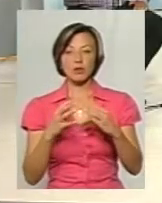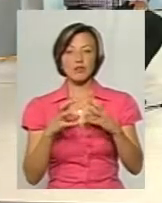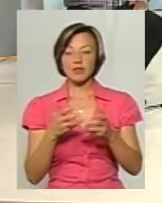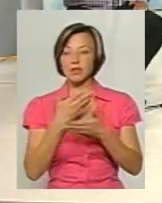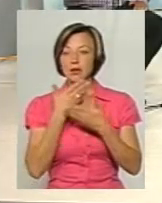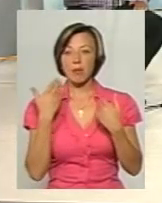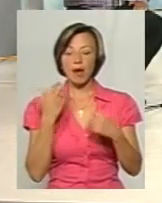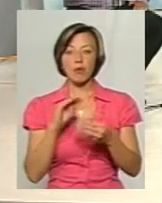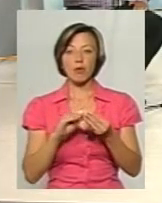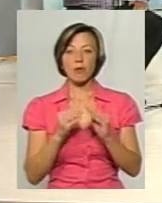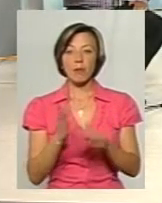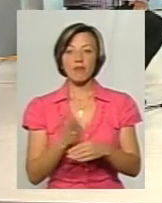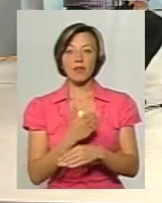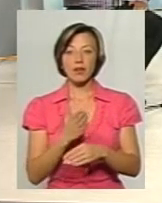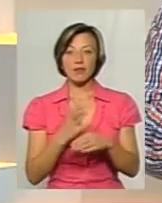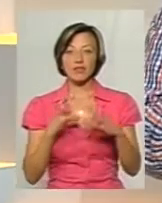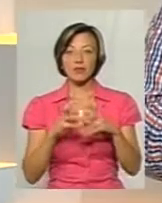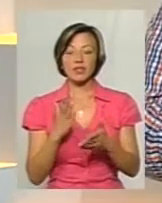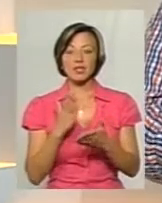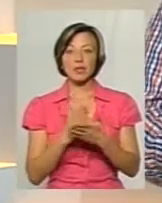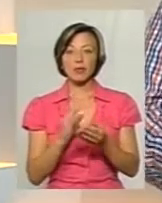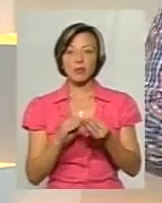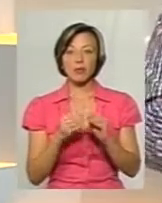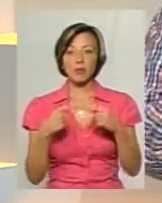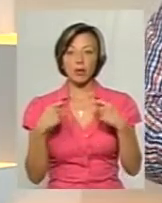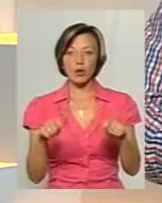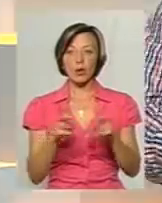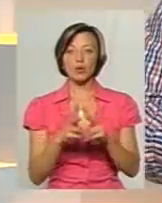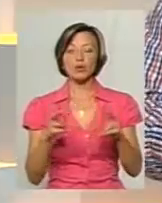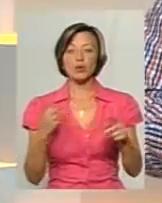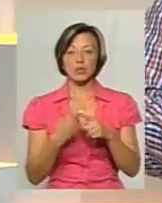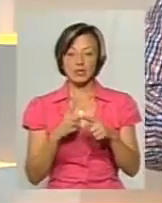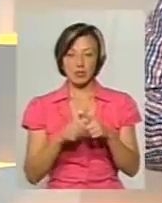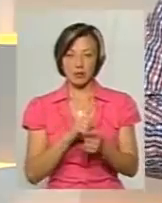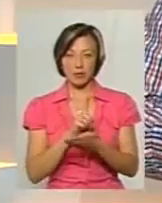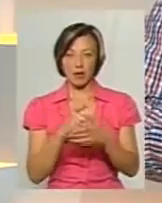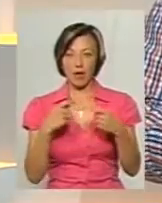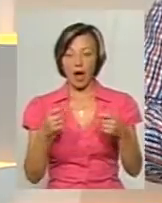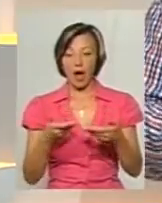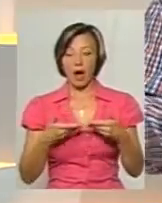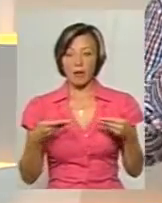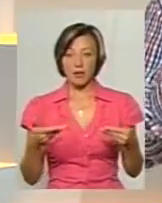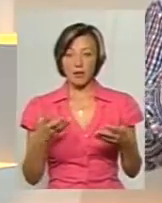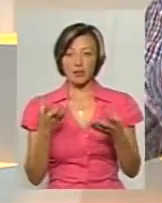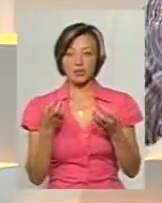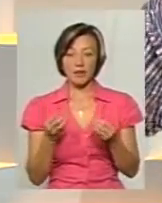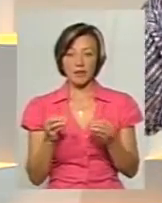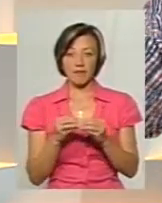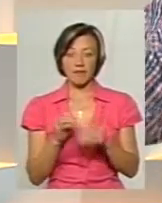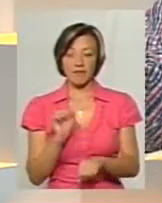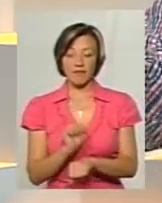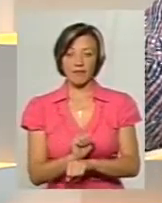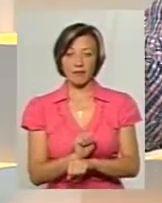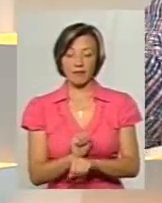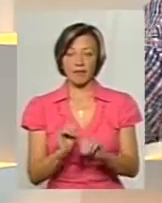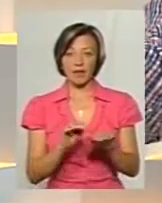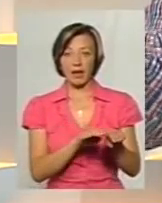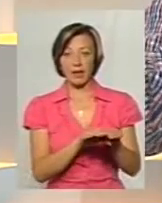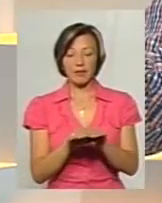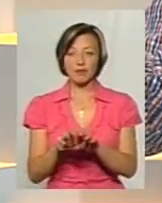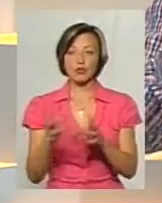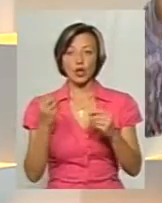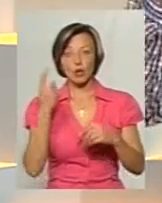проблем виробити, сьогодні в світі є проблеми реалізувати, хто має це реалізувати. А ми стоїмо ще на тому, такому щебельку малесенькому,